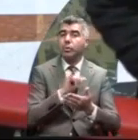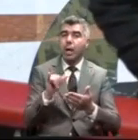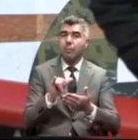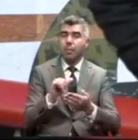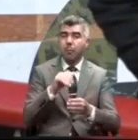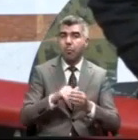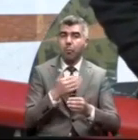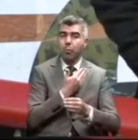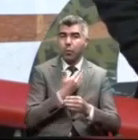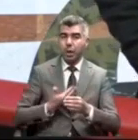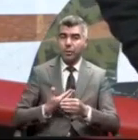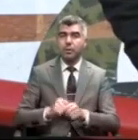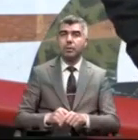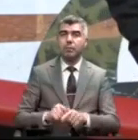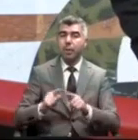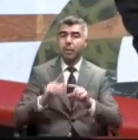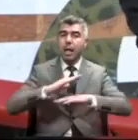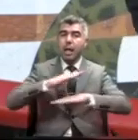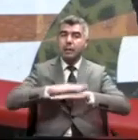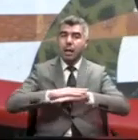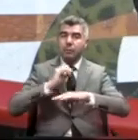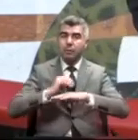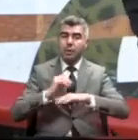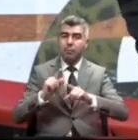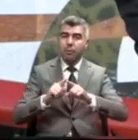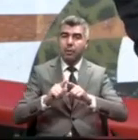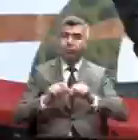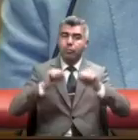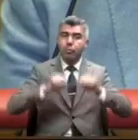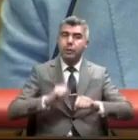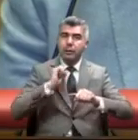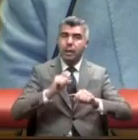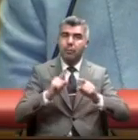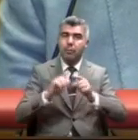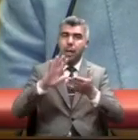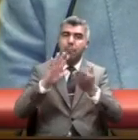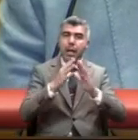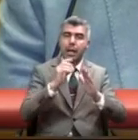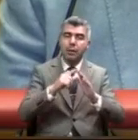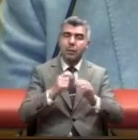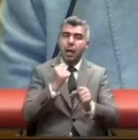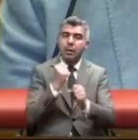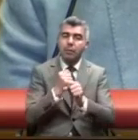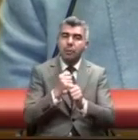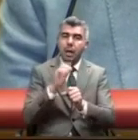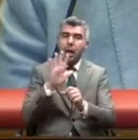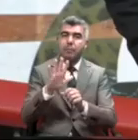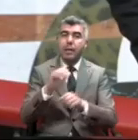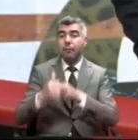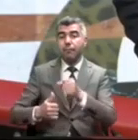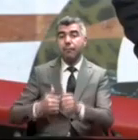المستشار اللي كيحترم الشغل ديال المجلس الاقتصادي والاجتماعي اشتغلت فيه شخصيا لمده اكثر من خمس